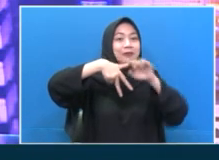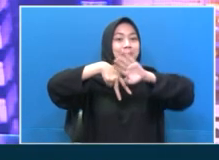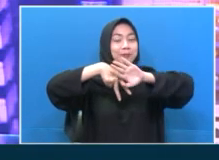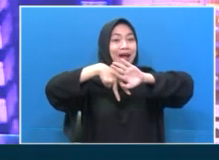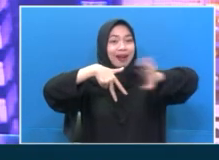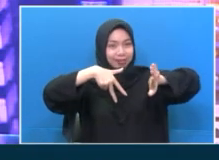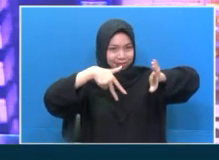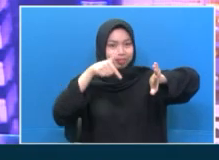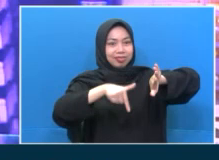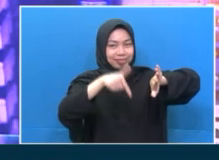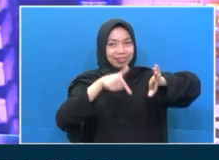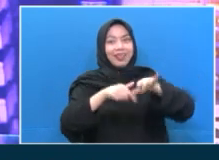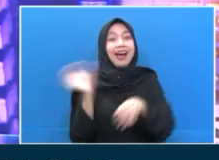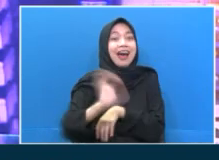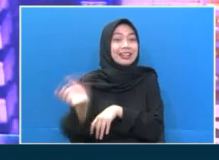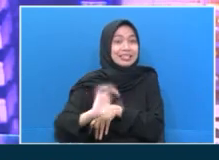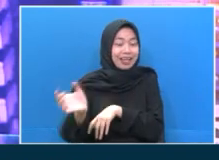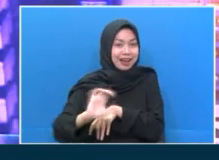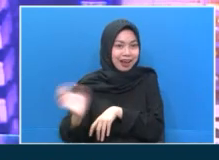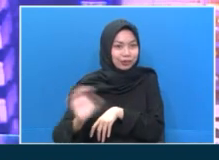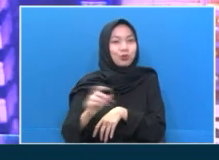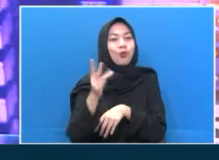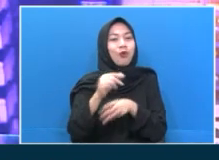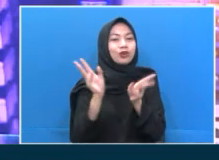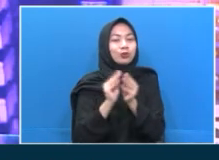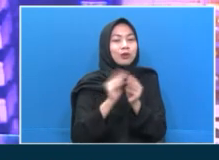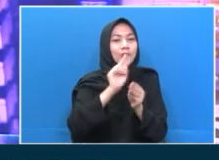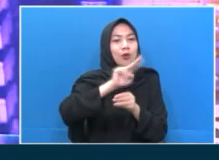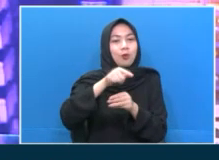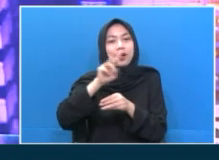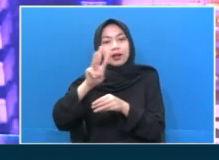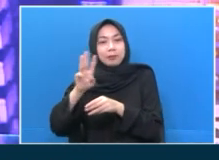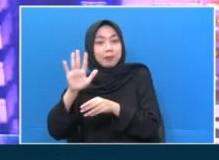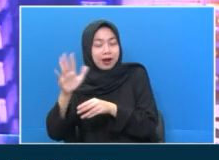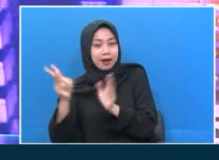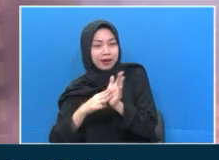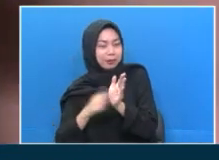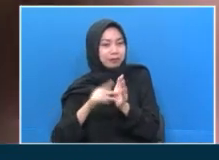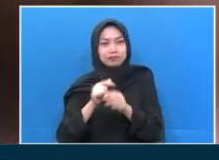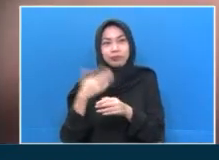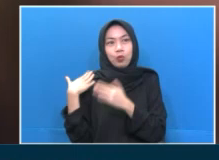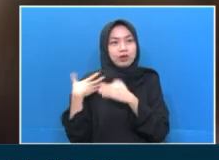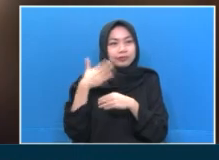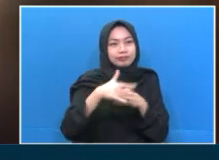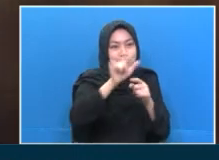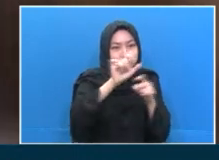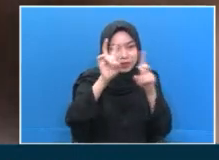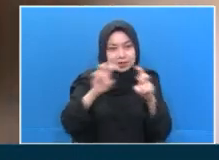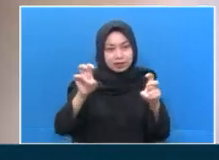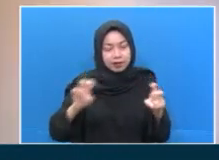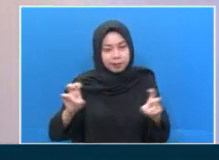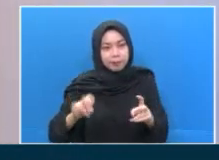di Kota Makassar dengan uang arisan yang ditaksir mencapai 2,5 miliar rupiah.